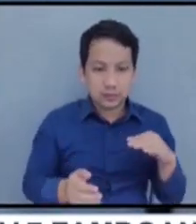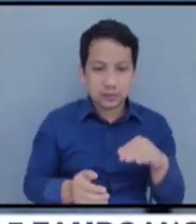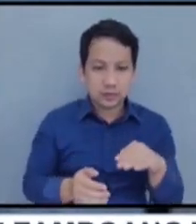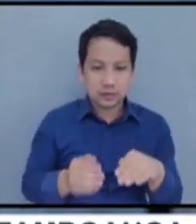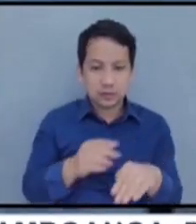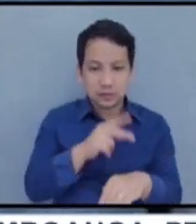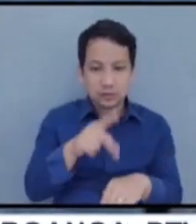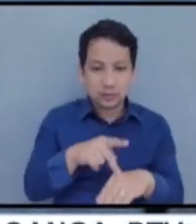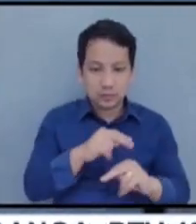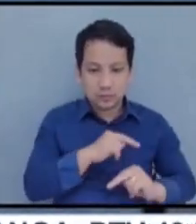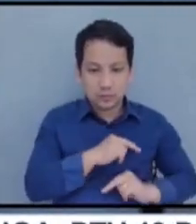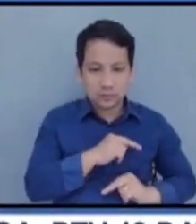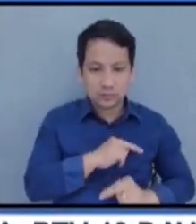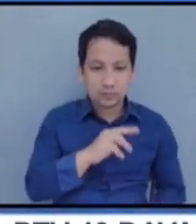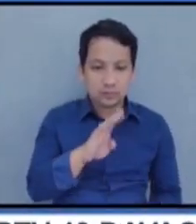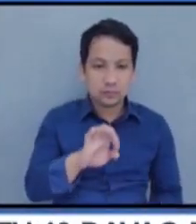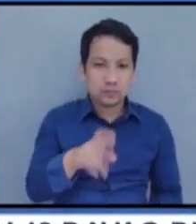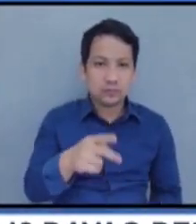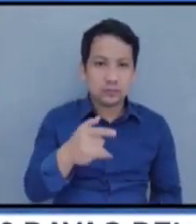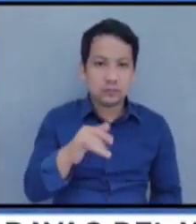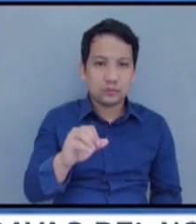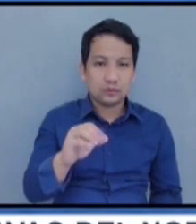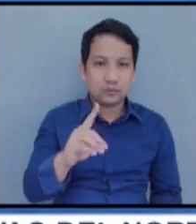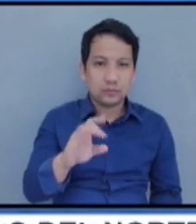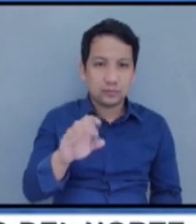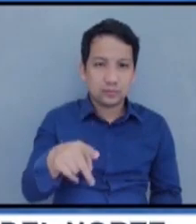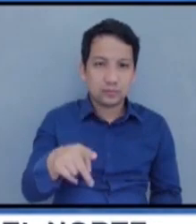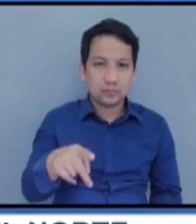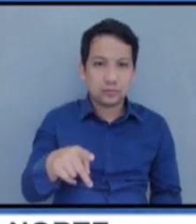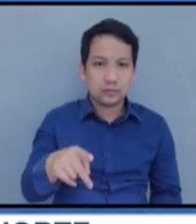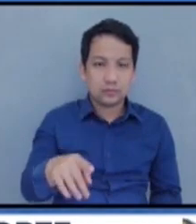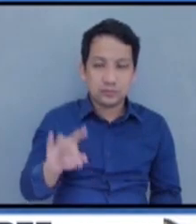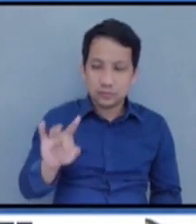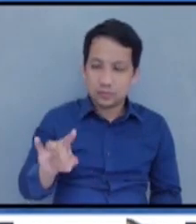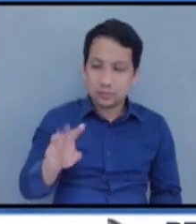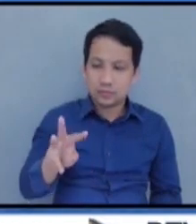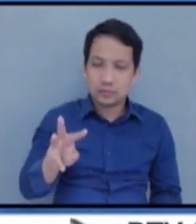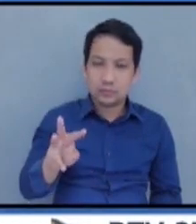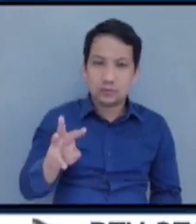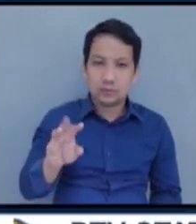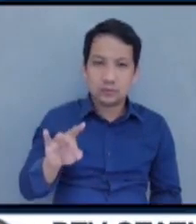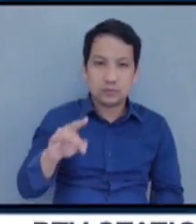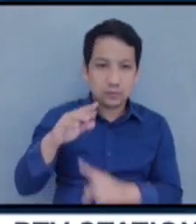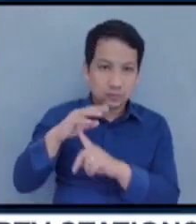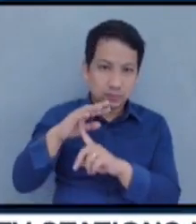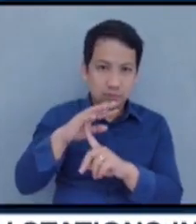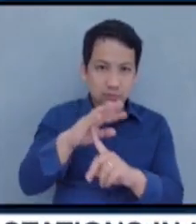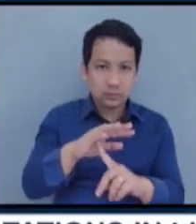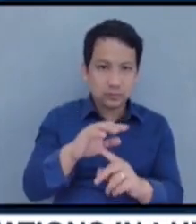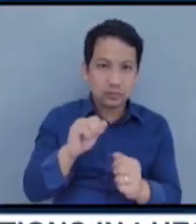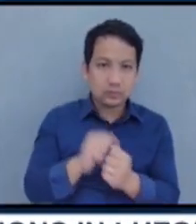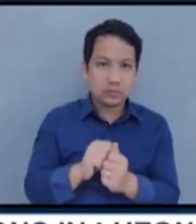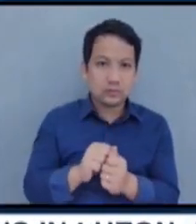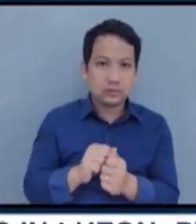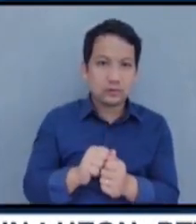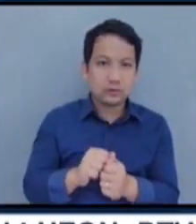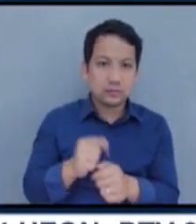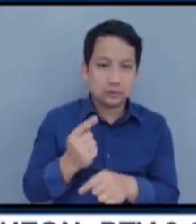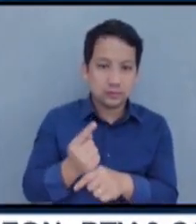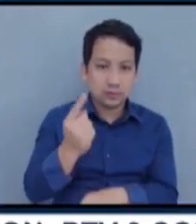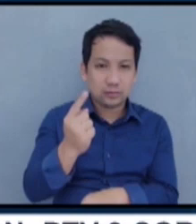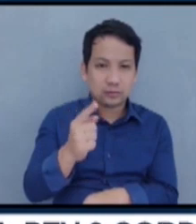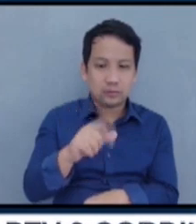BRP Gregorio Del Pilar kasama ang AW-109 helicopter nito, ang missile frigate na BRP Antonio